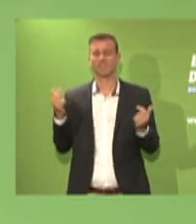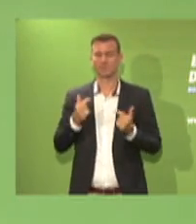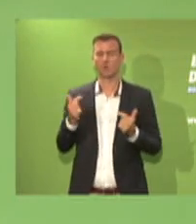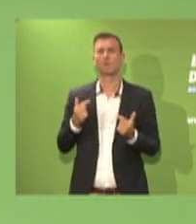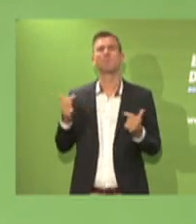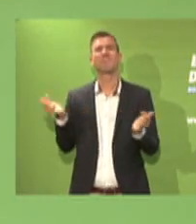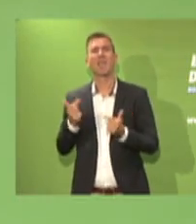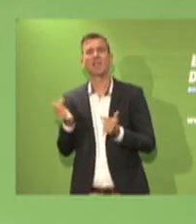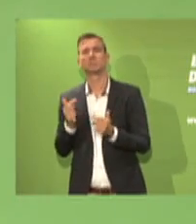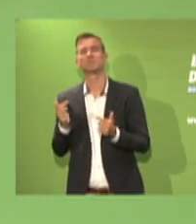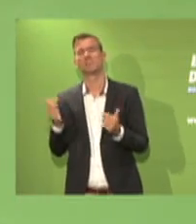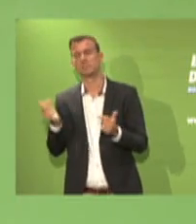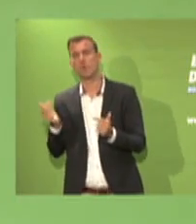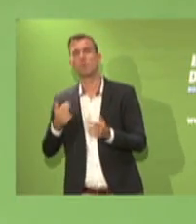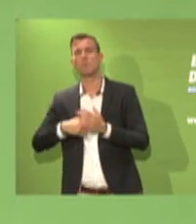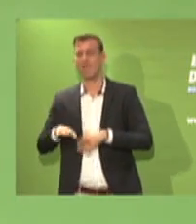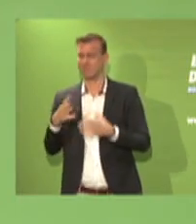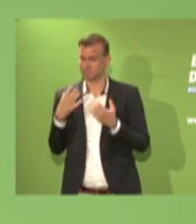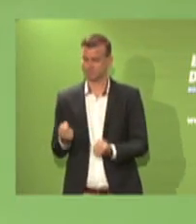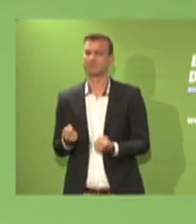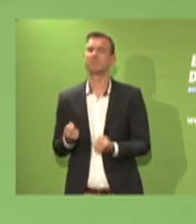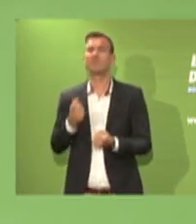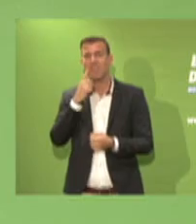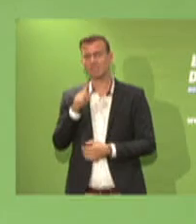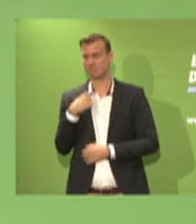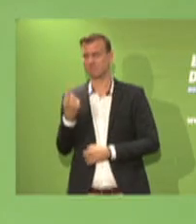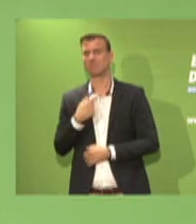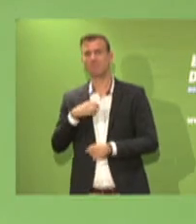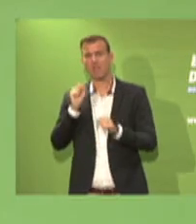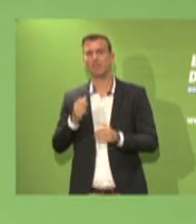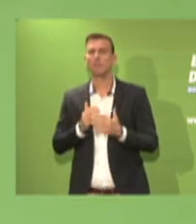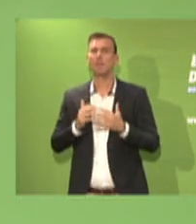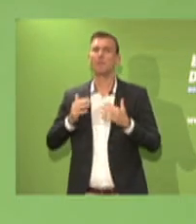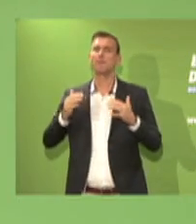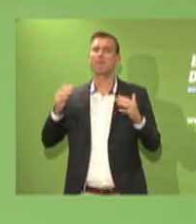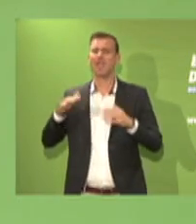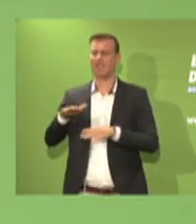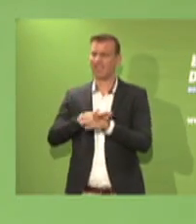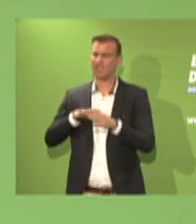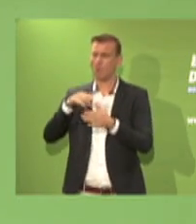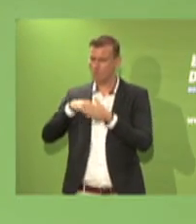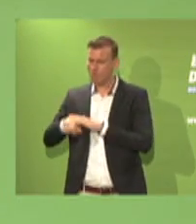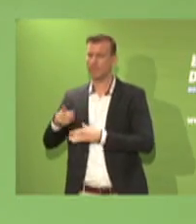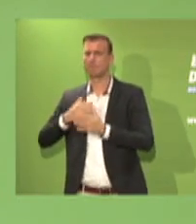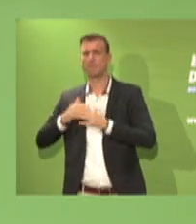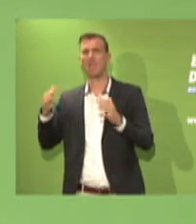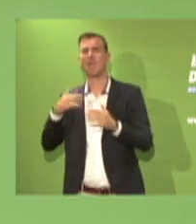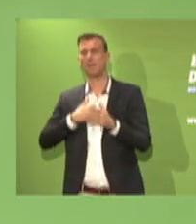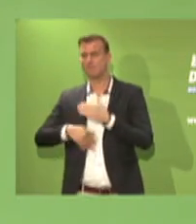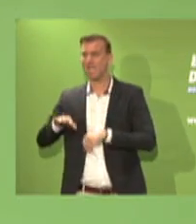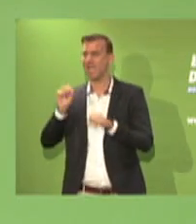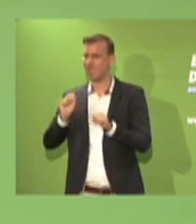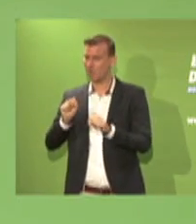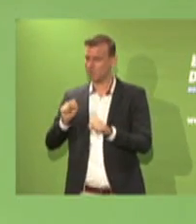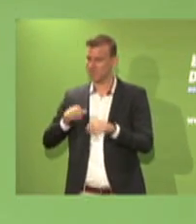pflegerische Versorgung vor Ort nur dann sicherstellen können, wenn wir mehr in die Region reingehen, wenn wir dort auch mehr